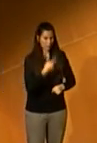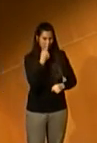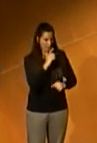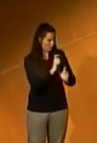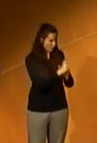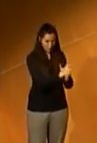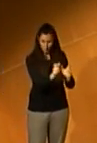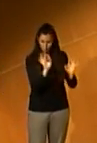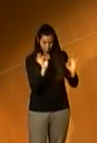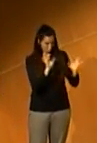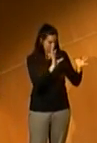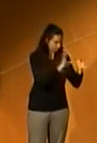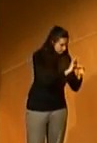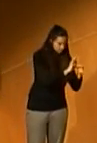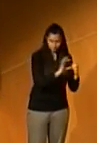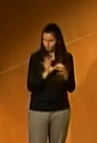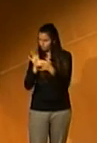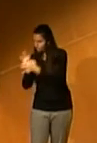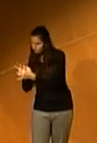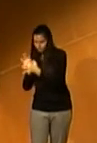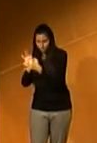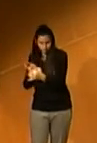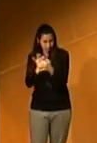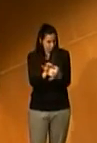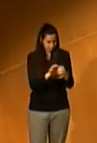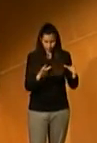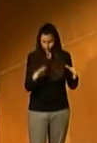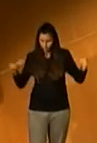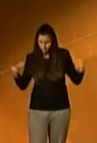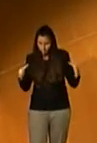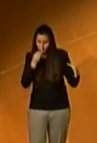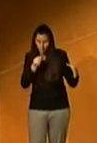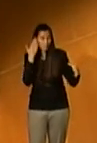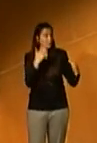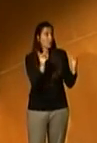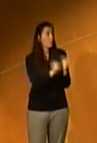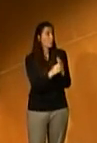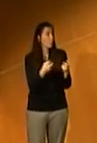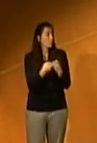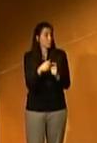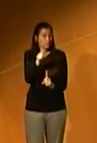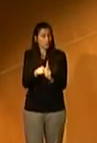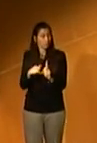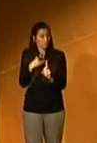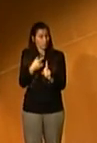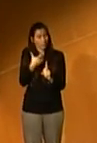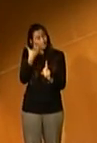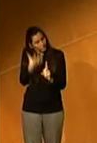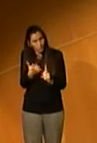bien imbriqués, sinon ça ne marche pas. Si par exemple, la famille, à un moment donné, ne suit pas le projet du jeune, le jeune n'y arrivera